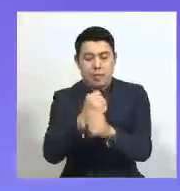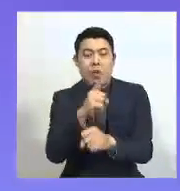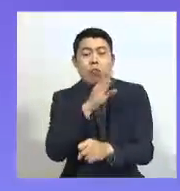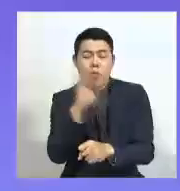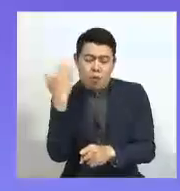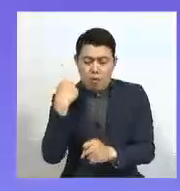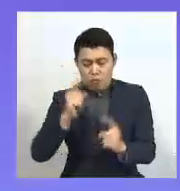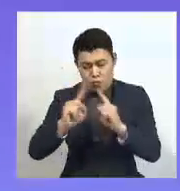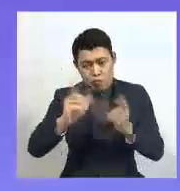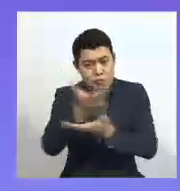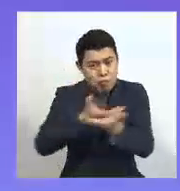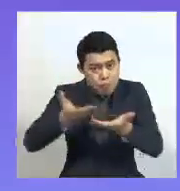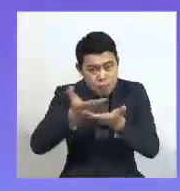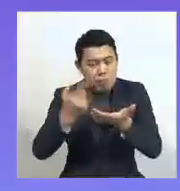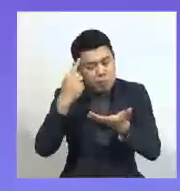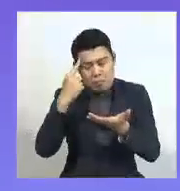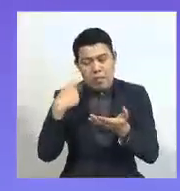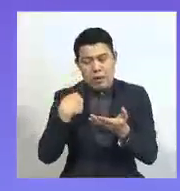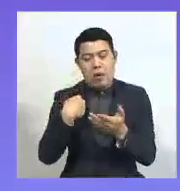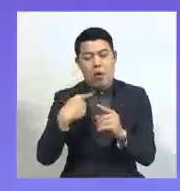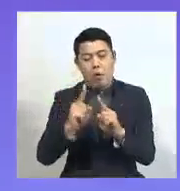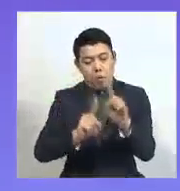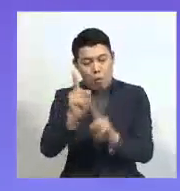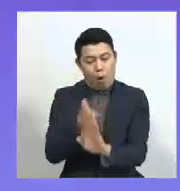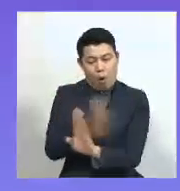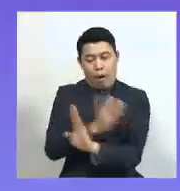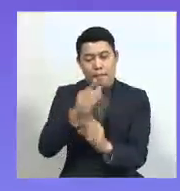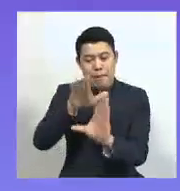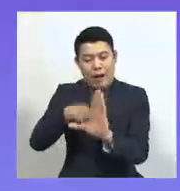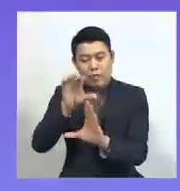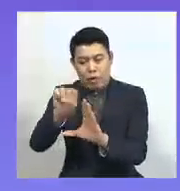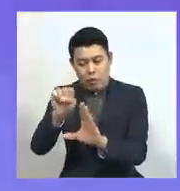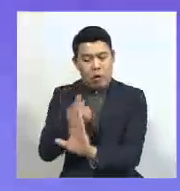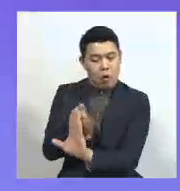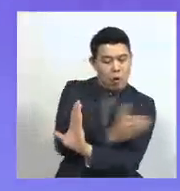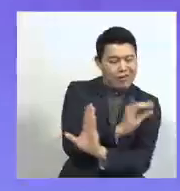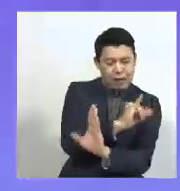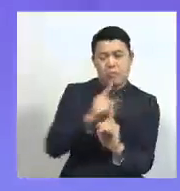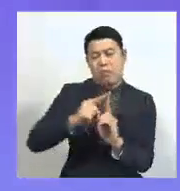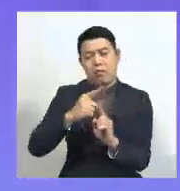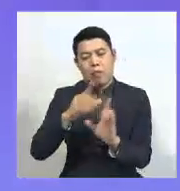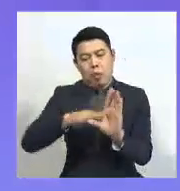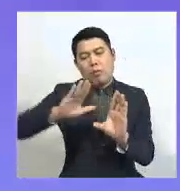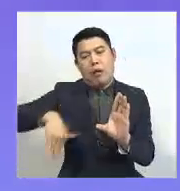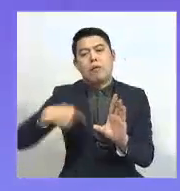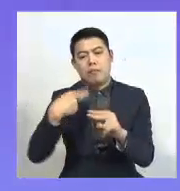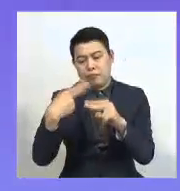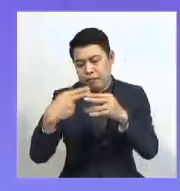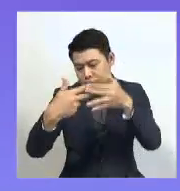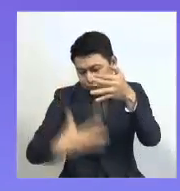ที่มีการพิจารณาเห็นนะคะว่าไม่ได้มีการโอนหุ้นก่อนวันรับสมัครส.ส.แบบบัญชีรายชื่อไปฟังเสียงกัน